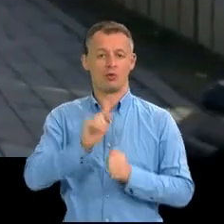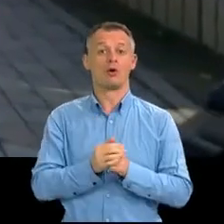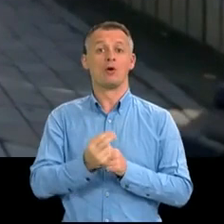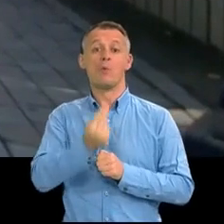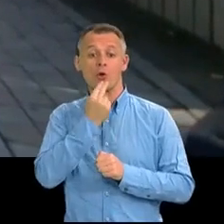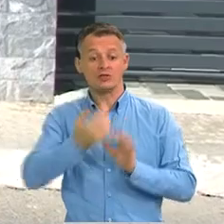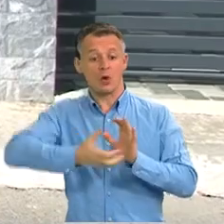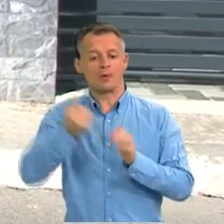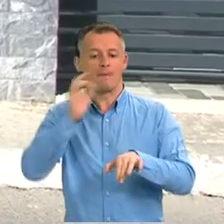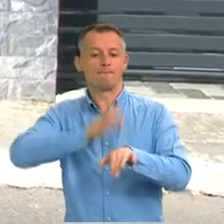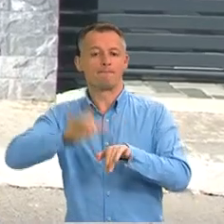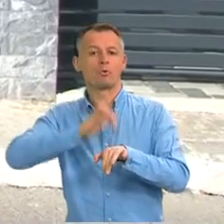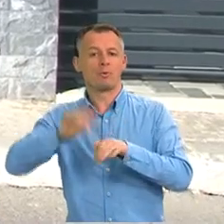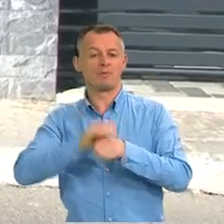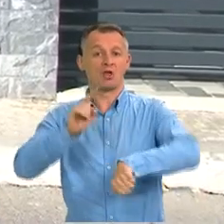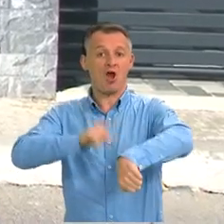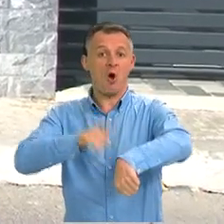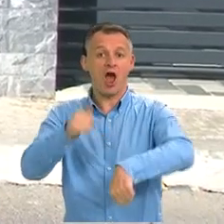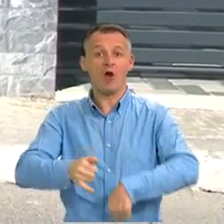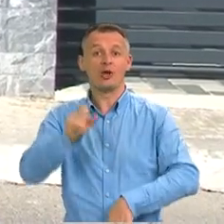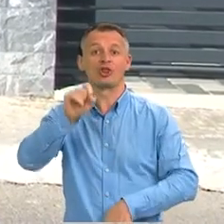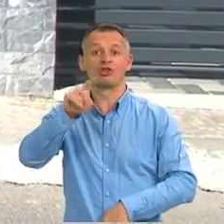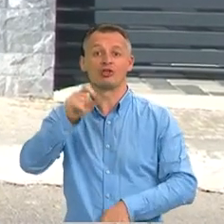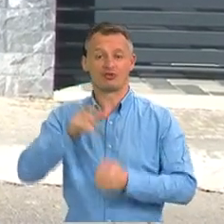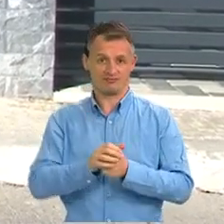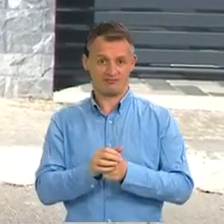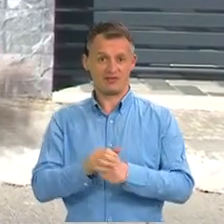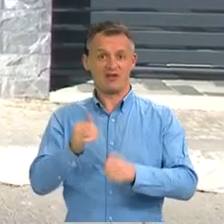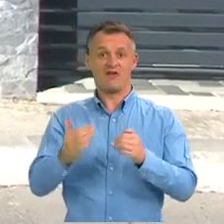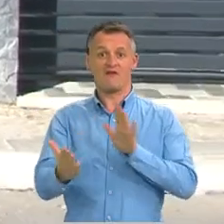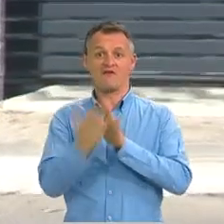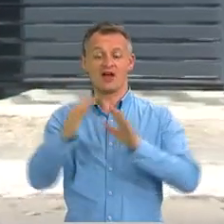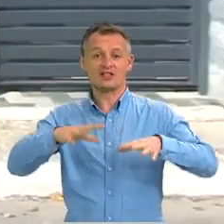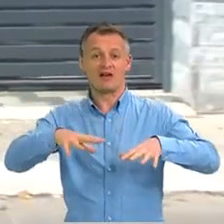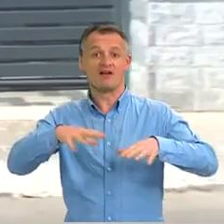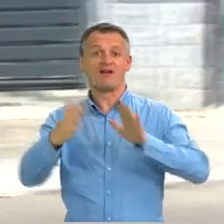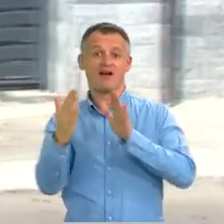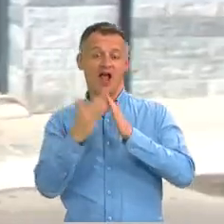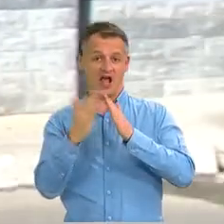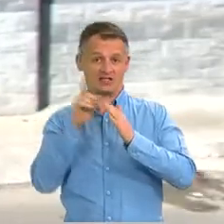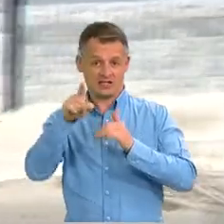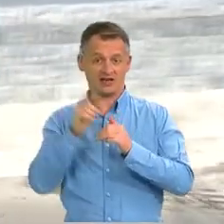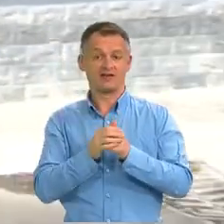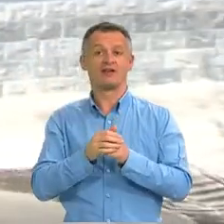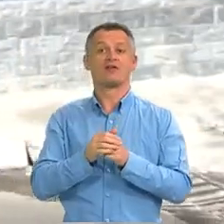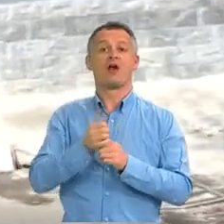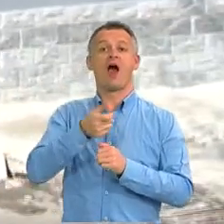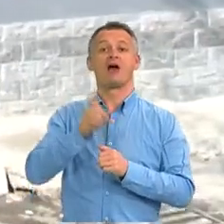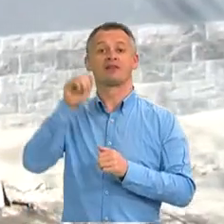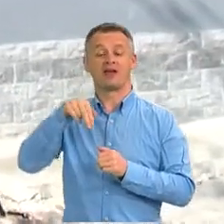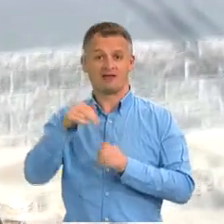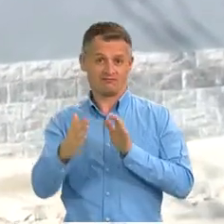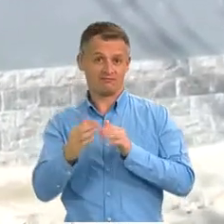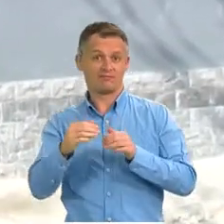ridice probe. Este ora 12 și în fața vilei lui Adrian Corduneanu, zis și Beleaua, au parcat mașini